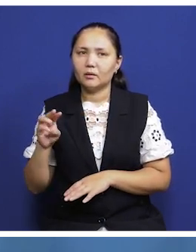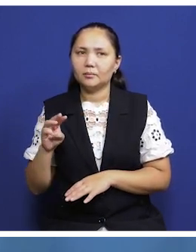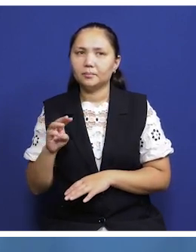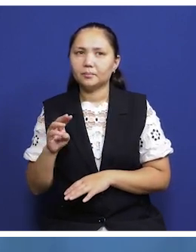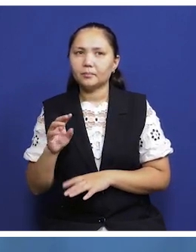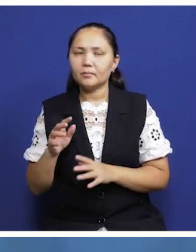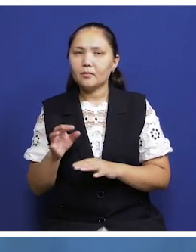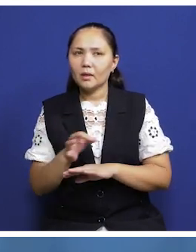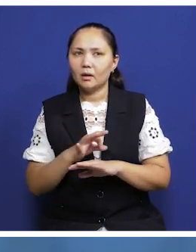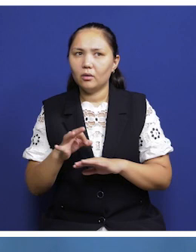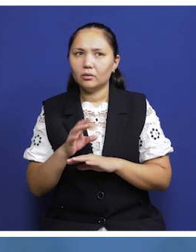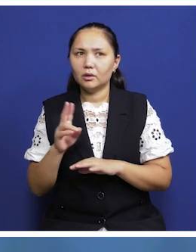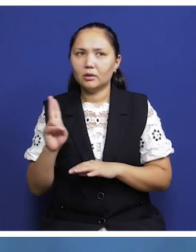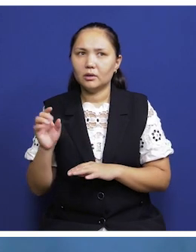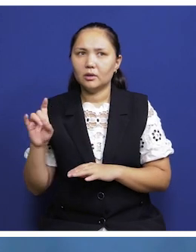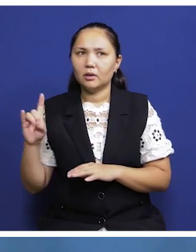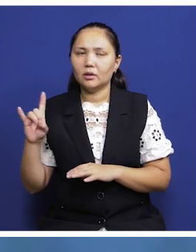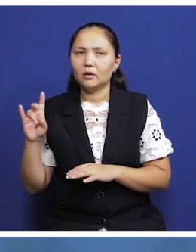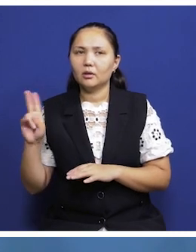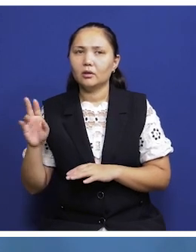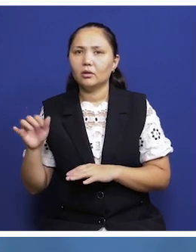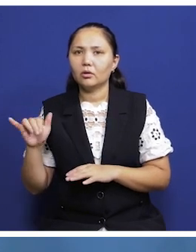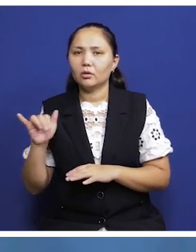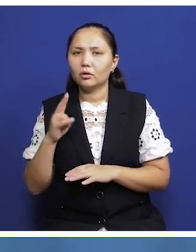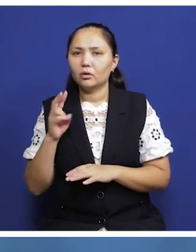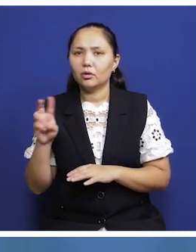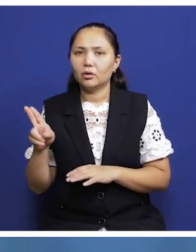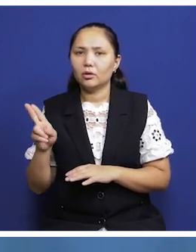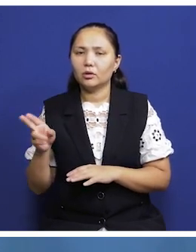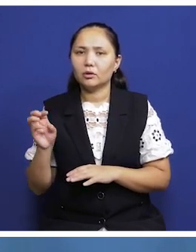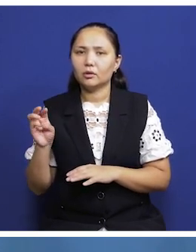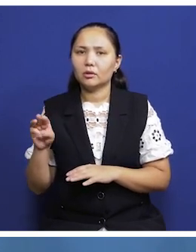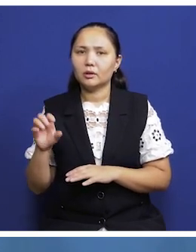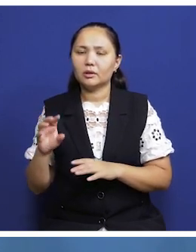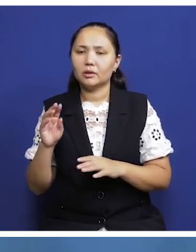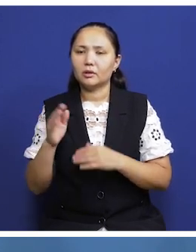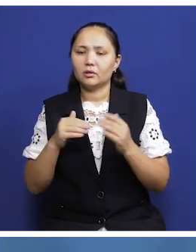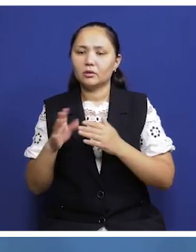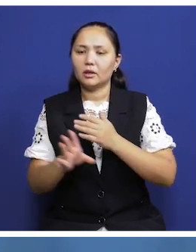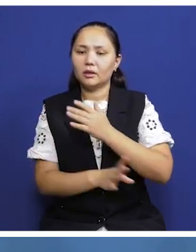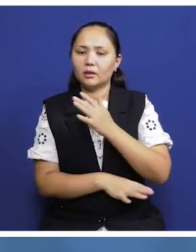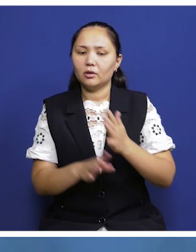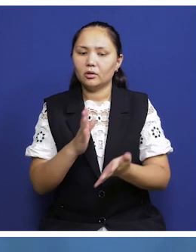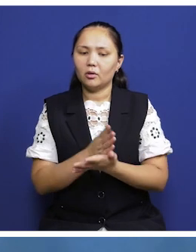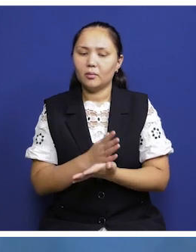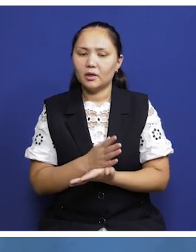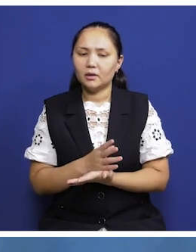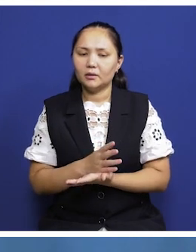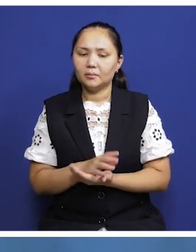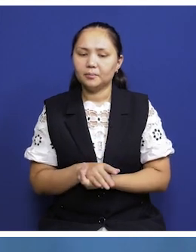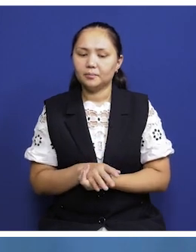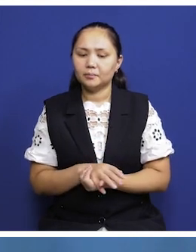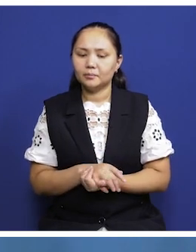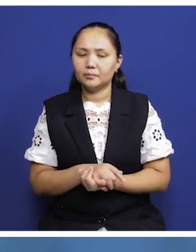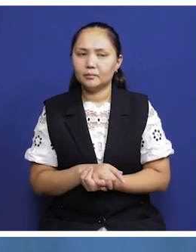мекендерінің нысандары қыркүйек айында пайдалануға беру жоспарланған. Бестан елді мекенде құрылыс жұмыстары 2024 жылға өтпейді.